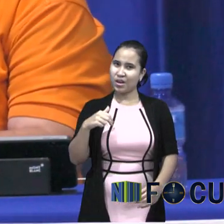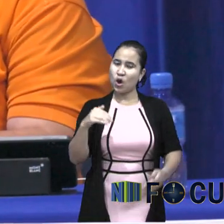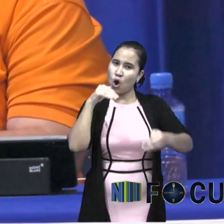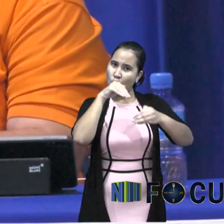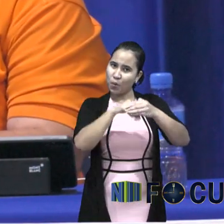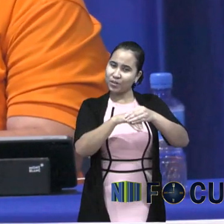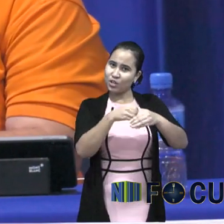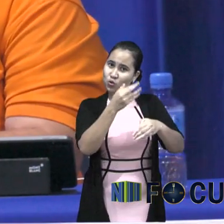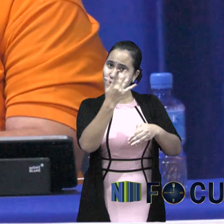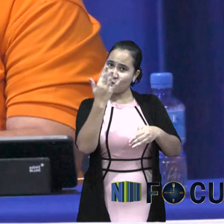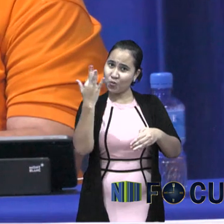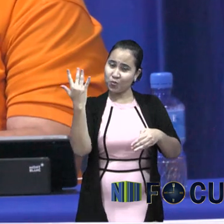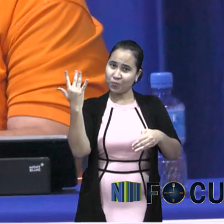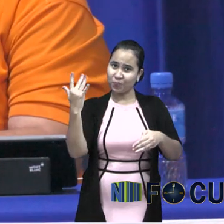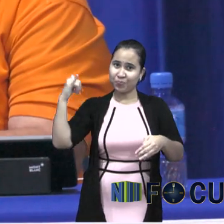geven van hoeveel